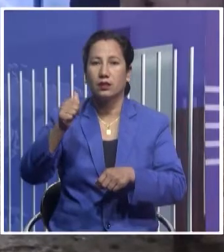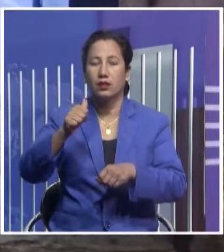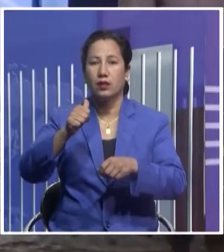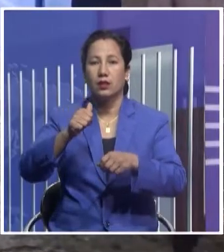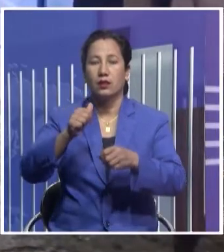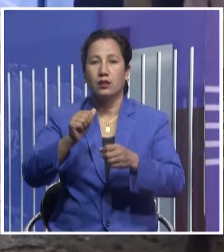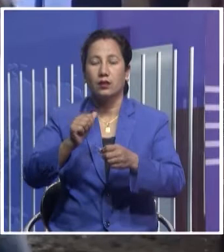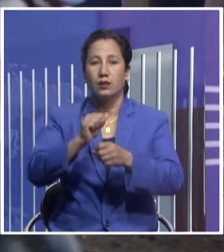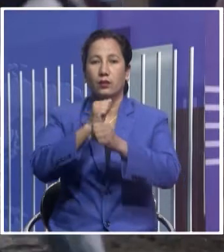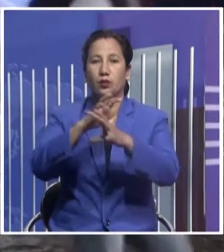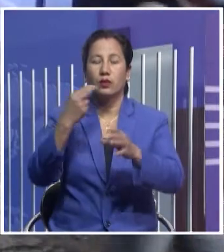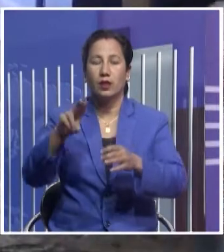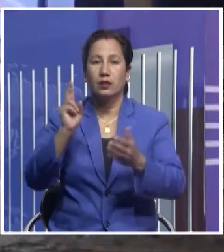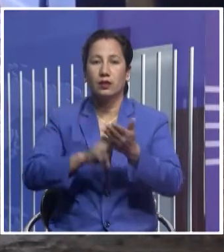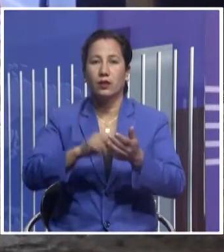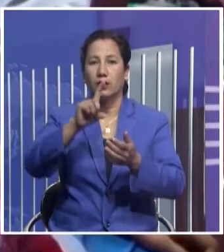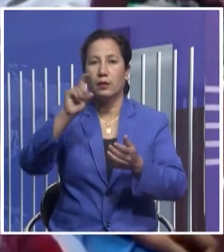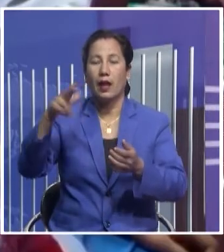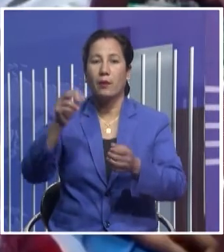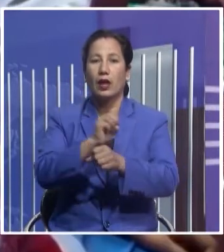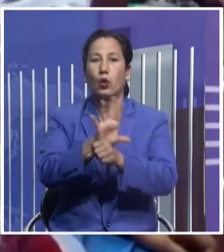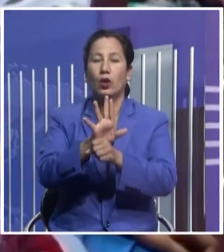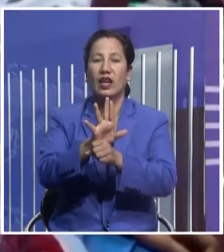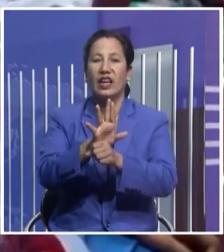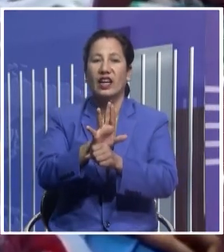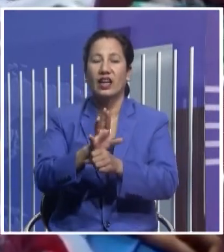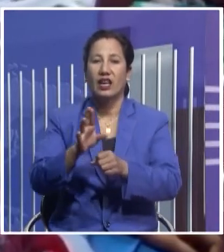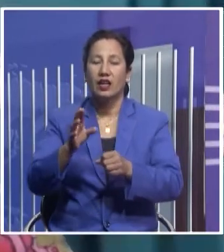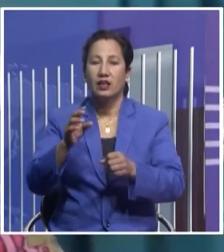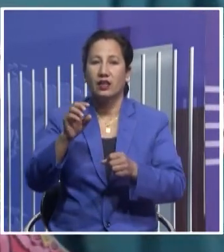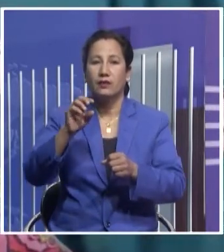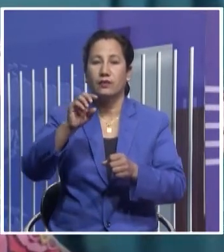आज थपिएकासँगै नेपालमा कोरोना संक्रमितको कुल संख्या